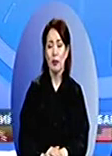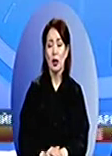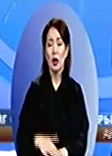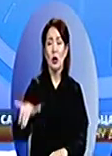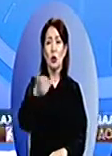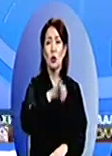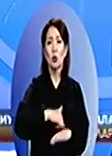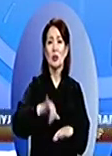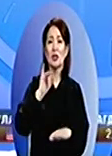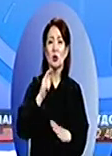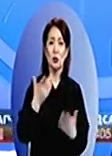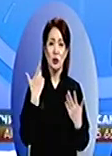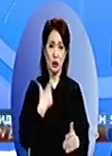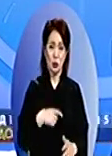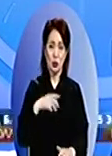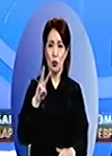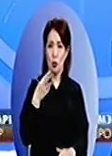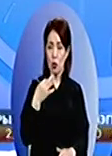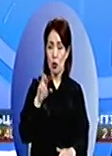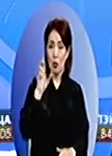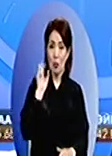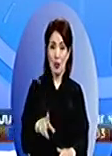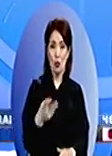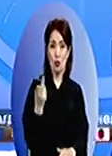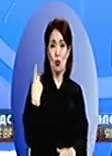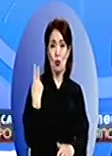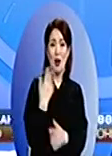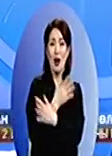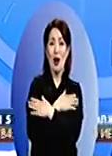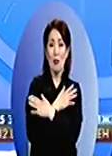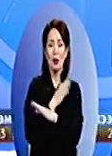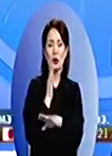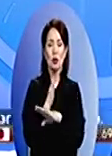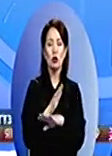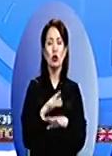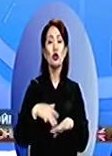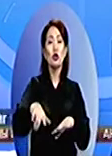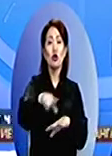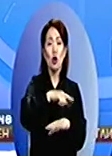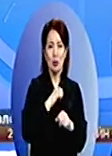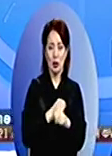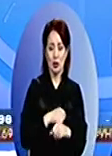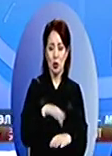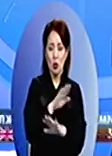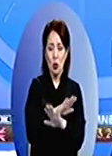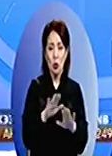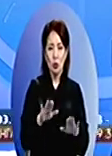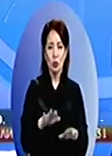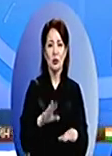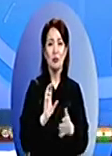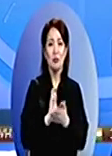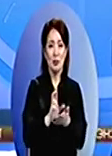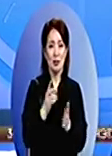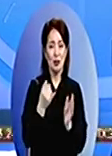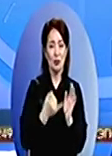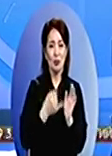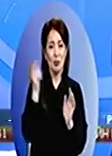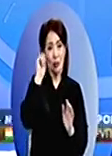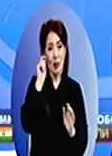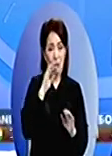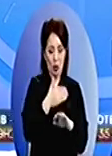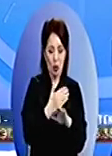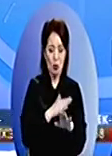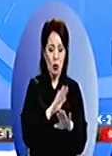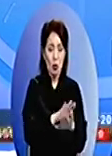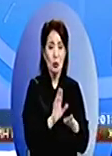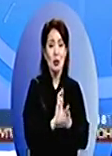Хурлын гишүүн Мөнхбат өнгөрсөн амралтын өдрүүдэд тойрогтоо ажилласан. Тэрээр олон улсын хүүхдийн эрхийг хамгаалах өдрийг өгтөн хүүхэд багчуудад бэлэг өгч спортын арга хэмжээ зохион